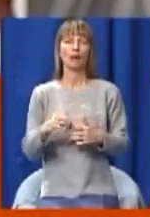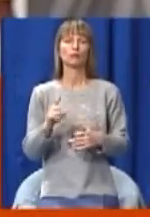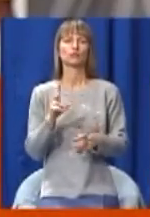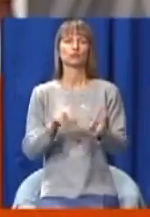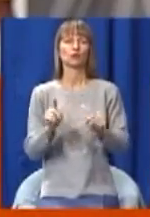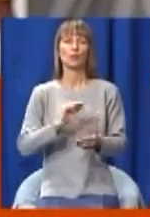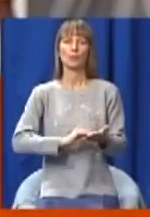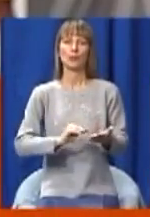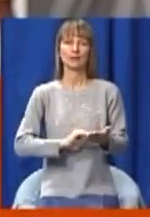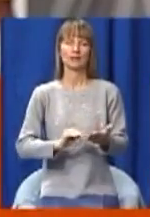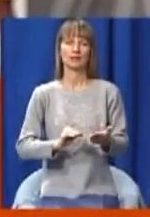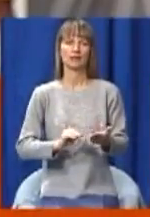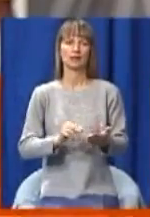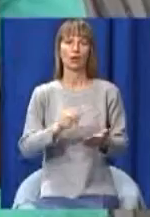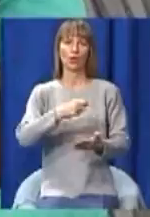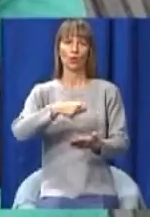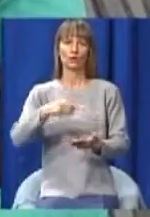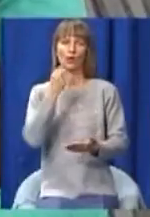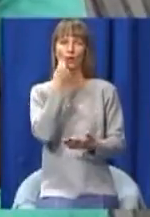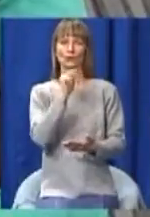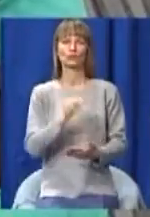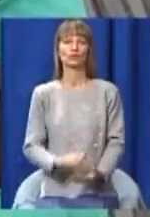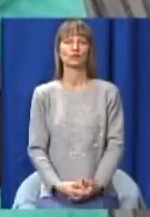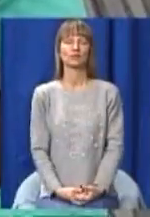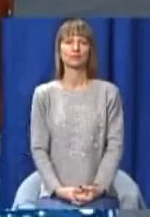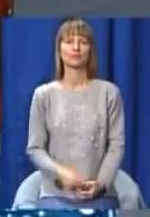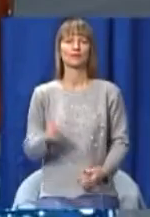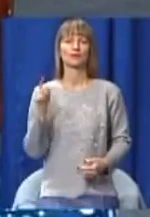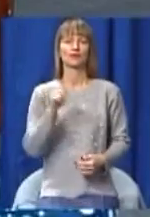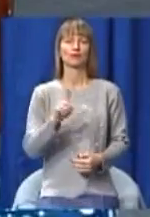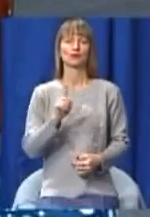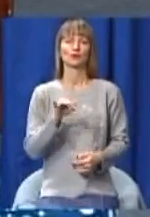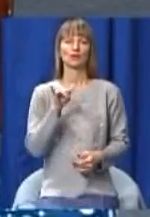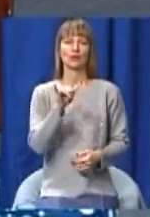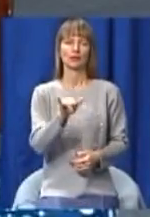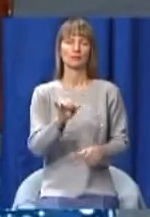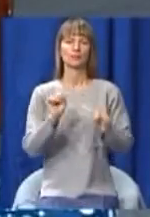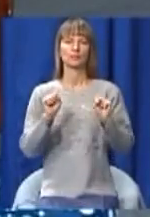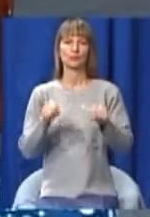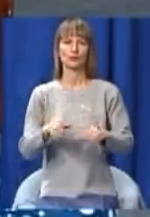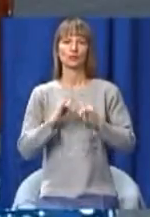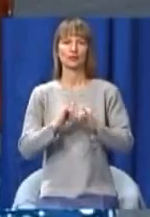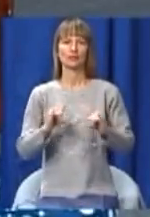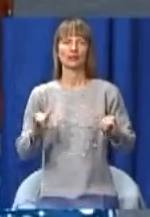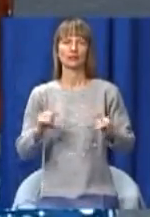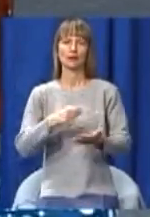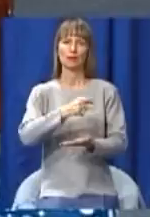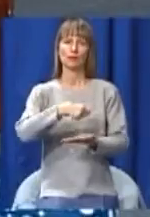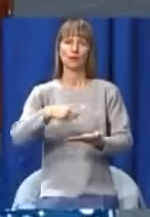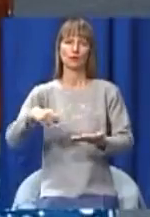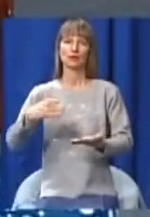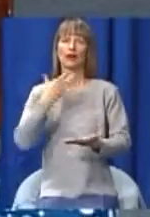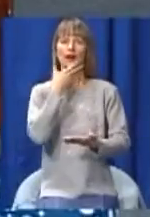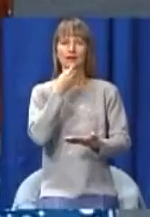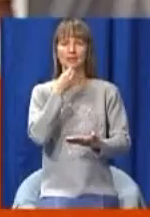вважаєш, що писати там ручкою краще? Тому що в тебе може розвиватися почерк, дуже